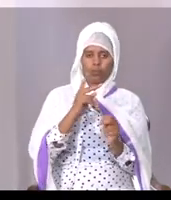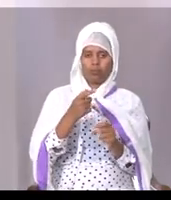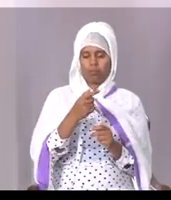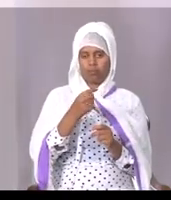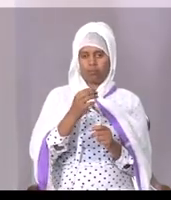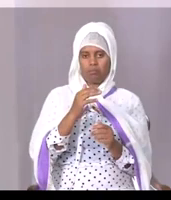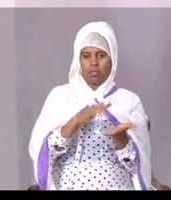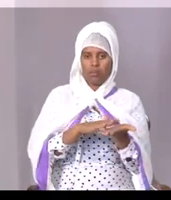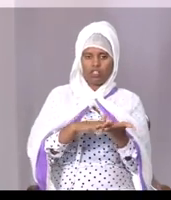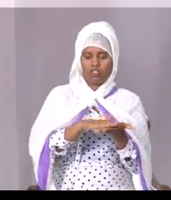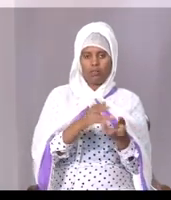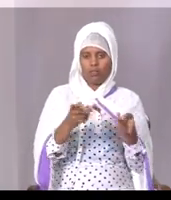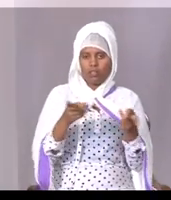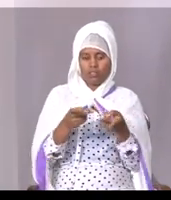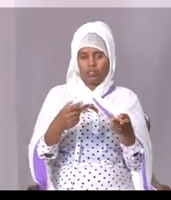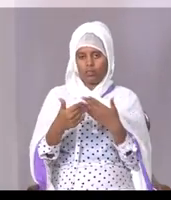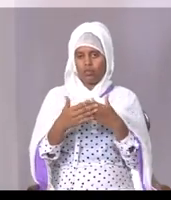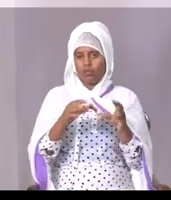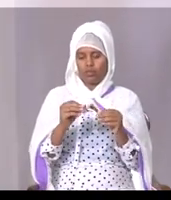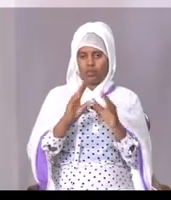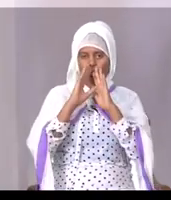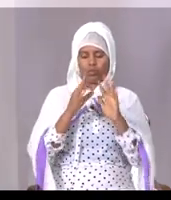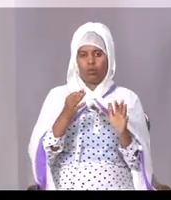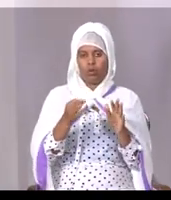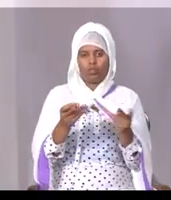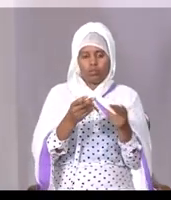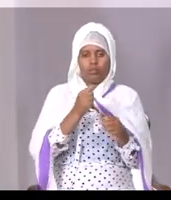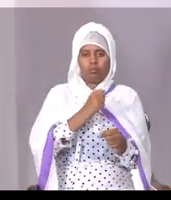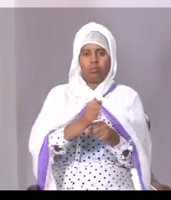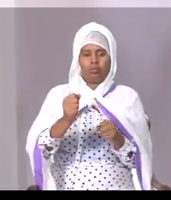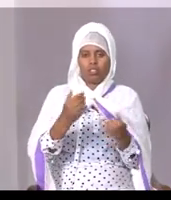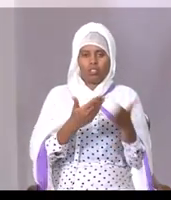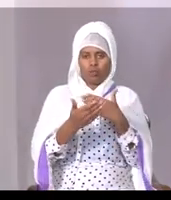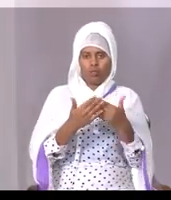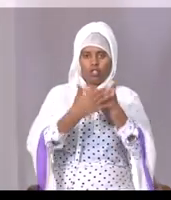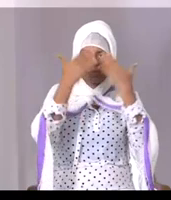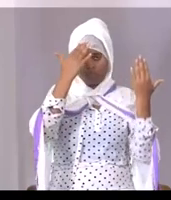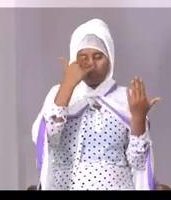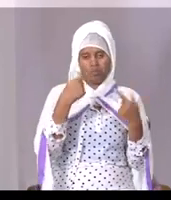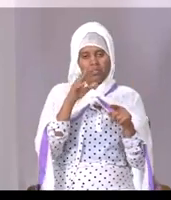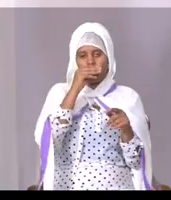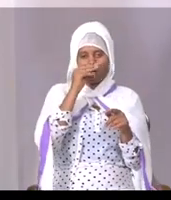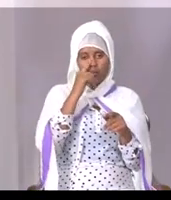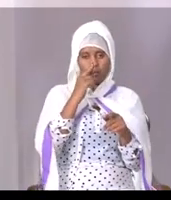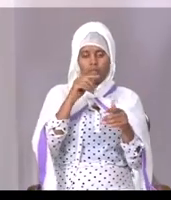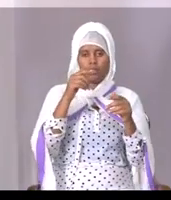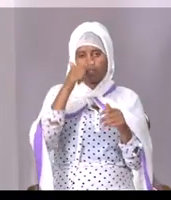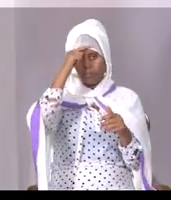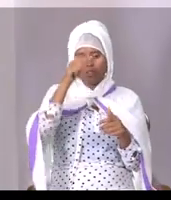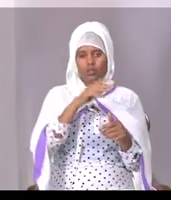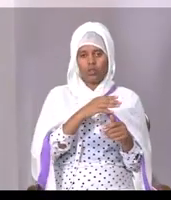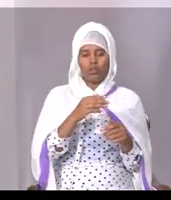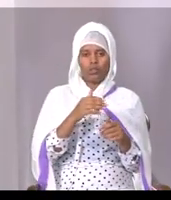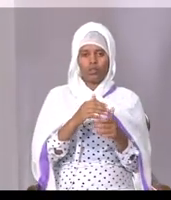ኣሎ ሃዋርያ ቅዱስ ጳውሎስ ከዓ ንገዛርሱ ንክርስቶስ ከዓ ብምንታይ ገሊፅዎሎ ብእምነ ማእዘንቲ ኢሉ ከዓ ብከውሒ ብእምኒ ገሊፅዎ ኣሎ ማለት እዩ ንኣብነት ኣብ ውሽጢ እምኒ